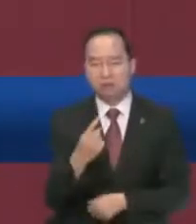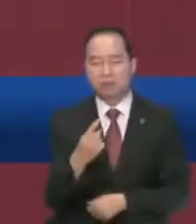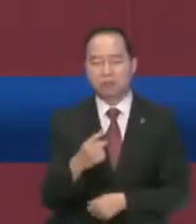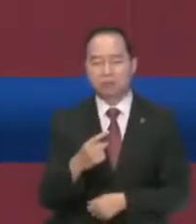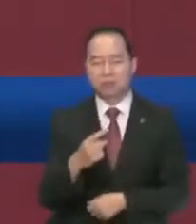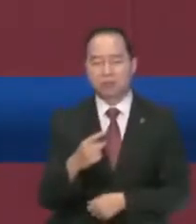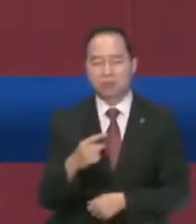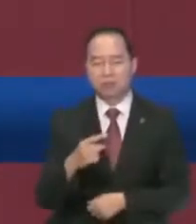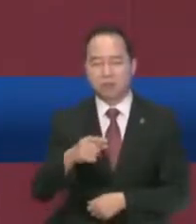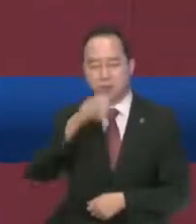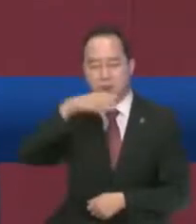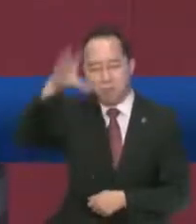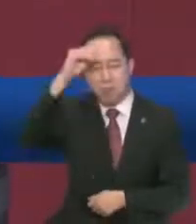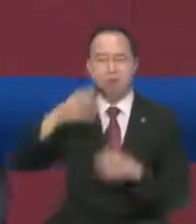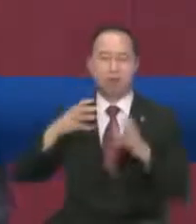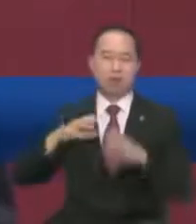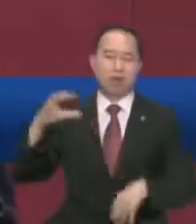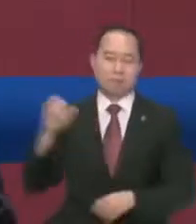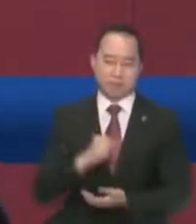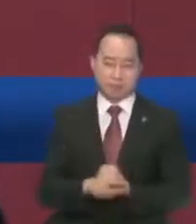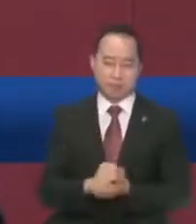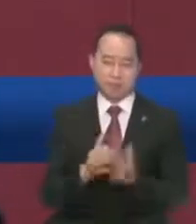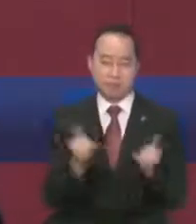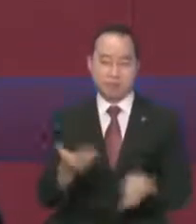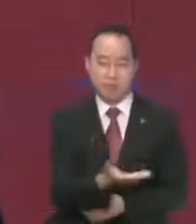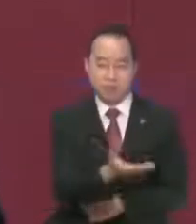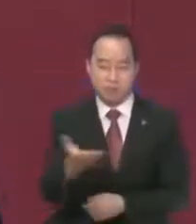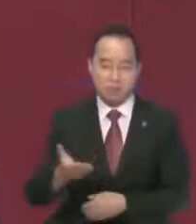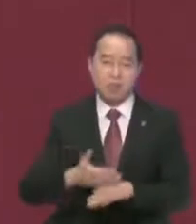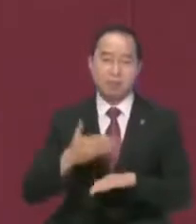국민 여러분께 감사드립니다.